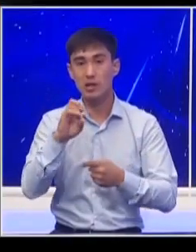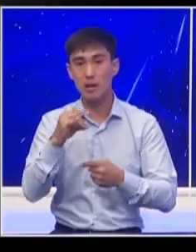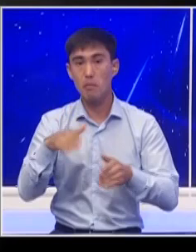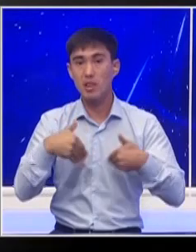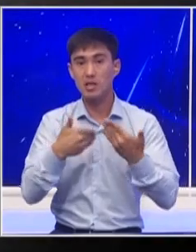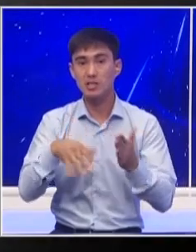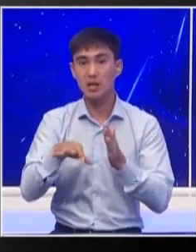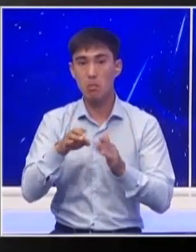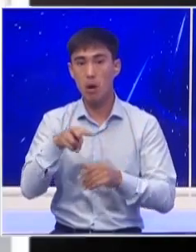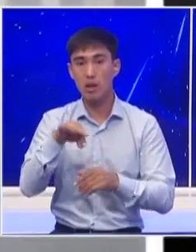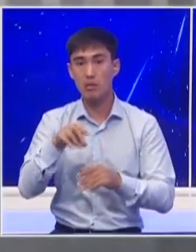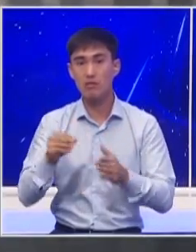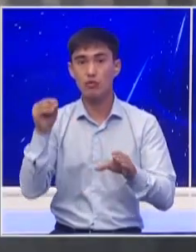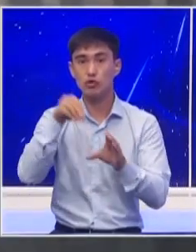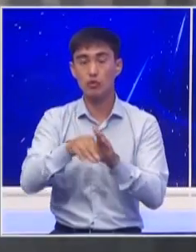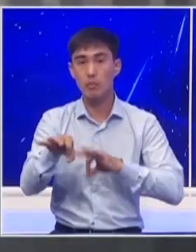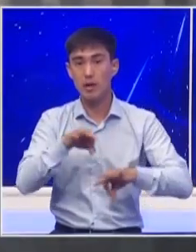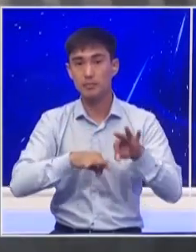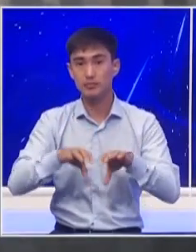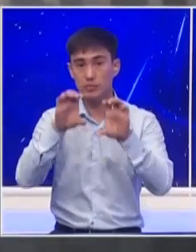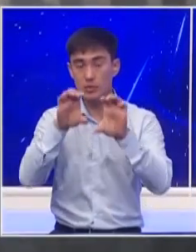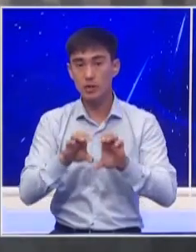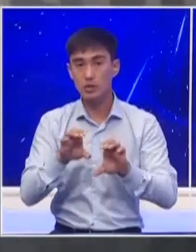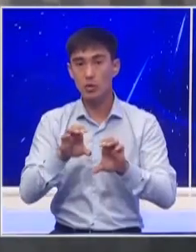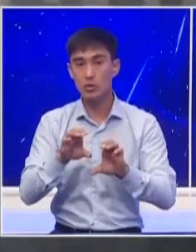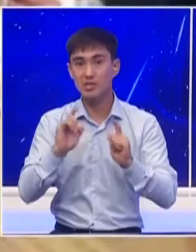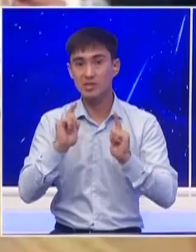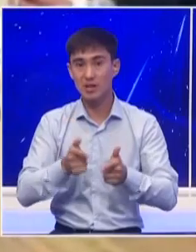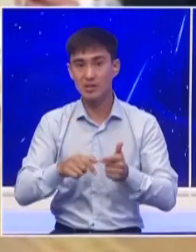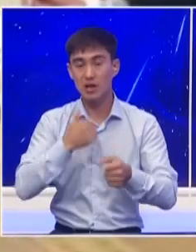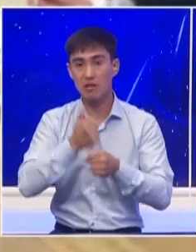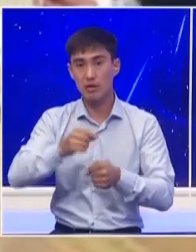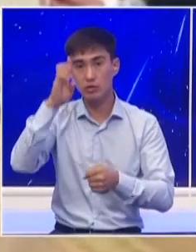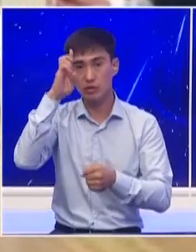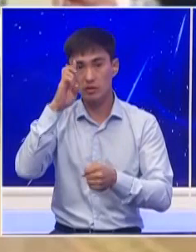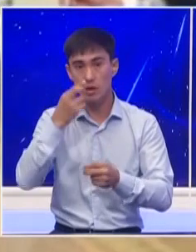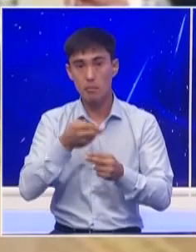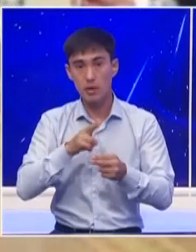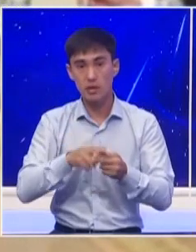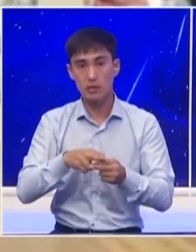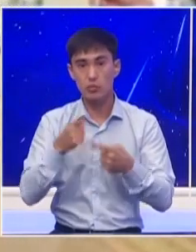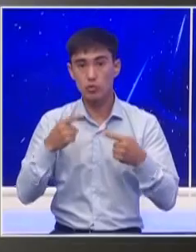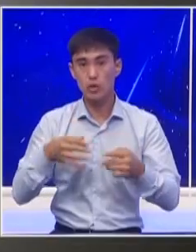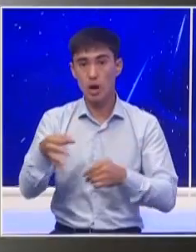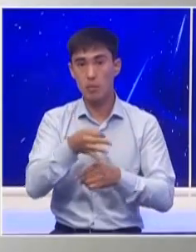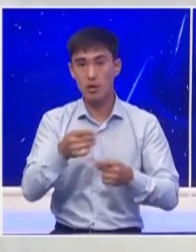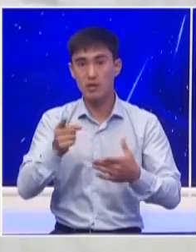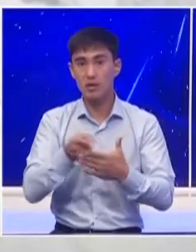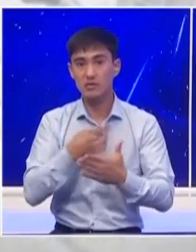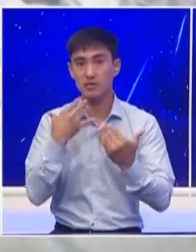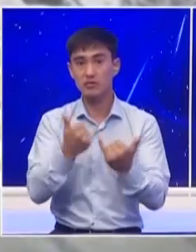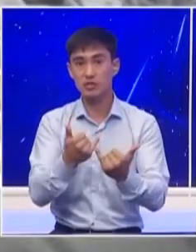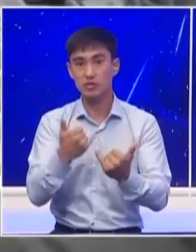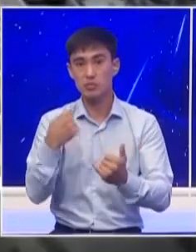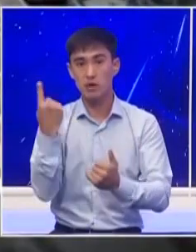Предложение парламентариев включено в проект конституционного закона «Согласие главы государства». При этом другие объекты, названные